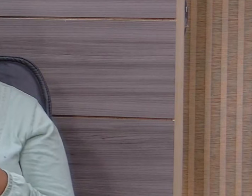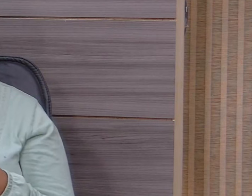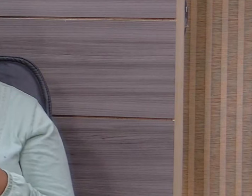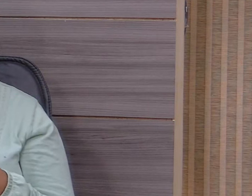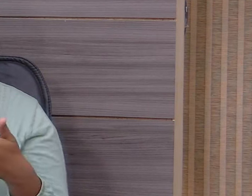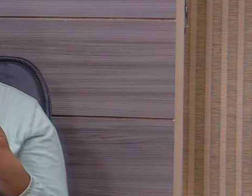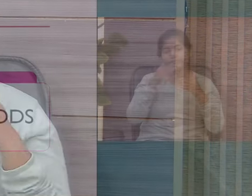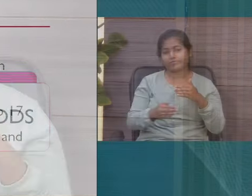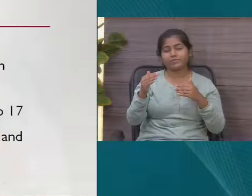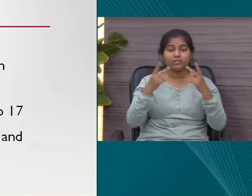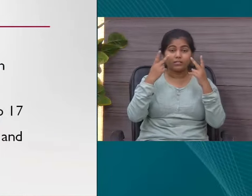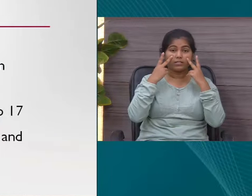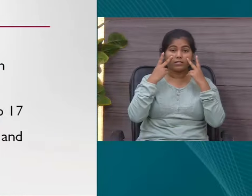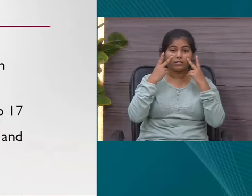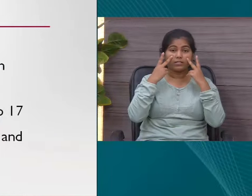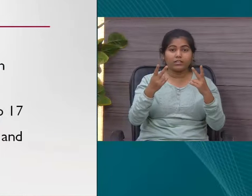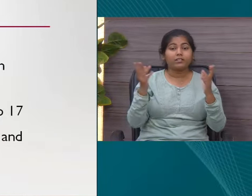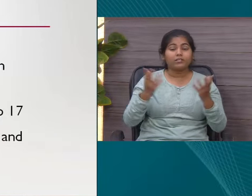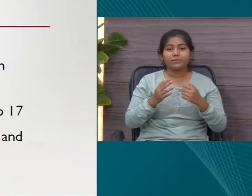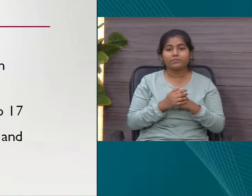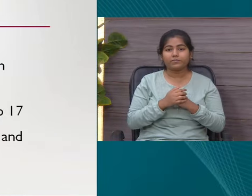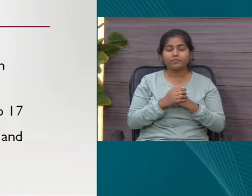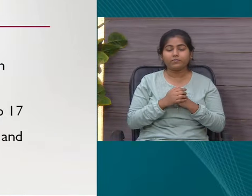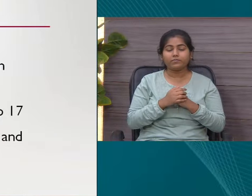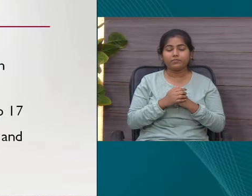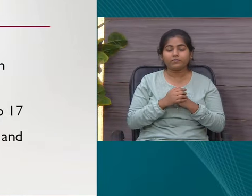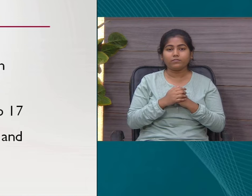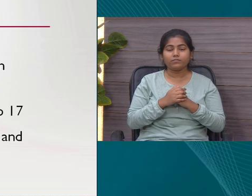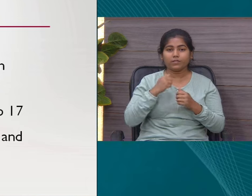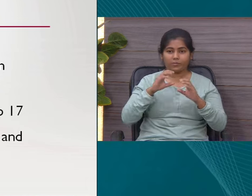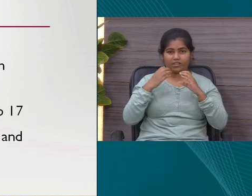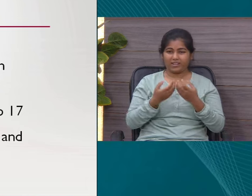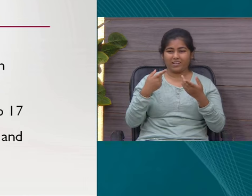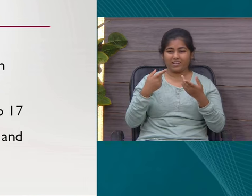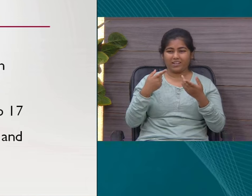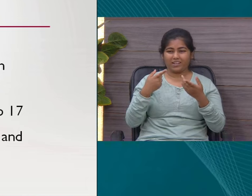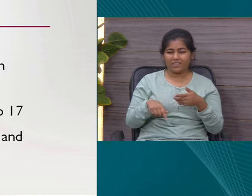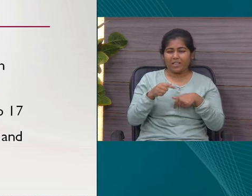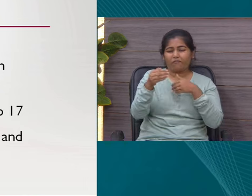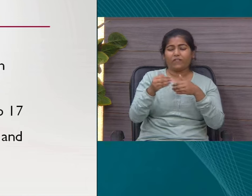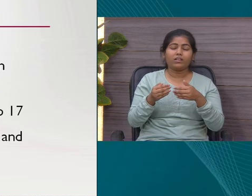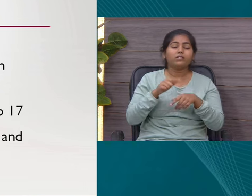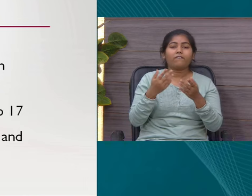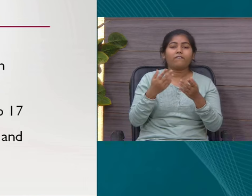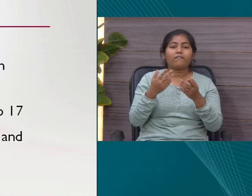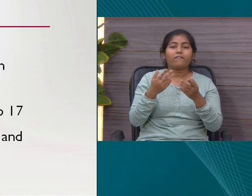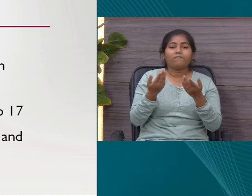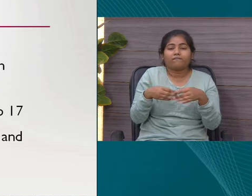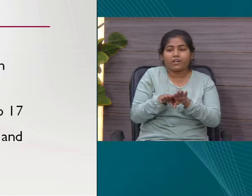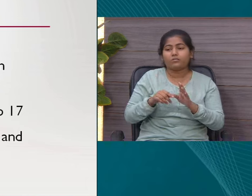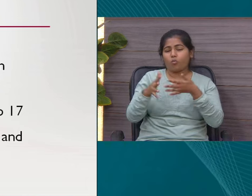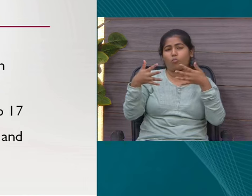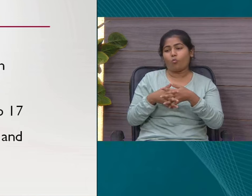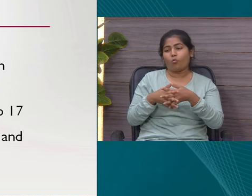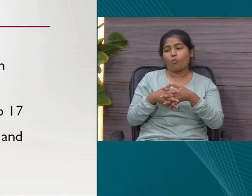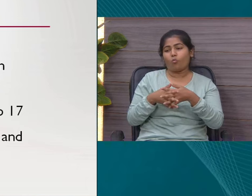थैंक यू। चलिए आगे बढ़ते हैं और देखते हैं कि क्या है हमारे, चलिए हम, हमारी क्लास यानी कि अब खत्म होने वाली है, तो होमवर्क मैं आपसे गुजारिश करूंगा